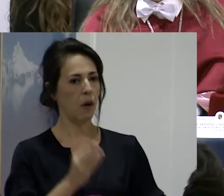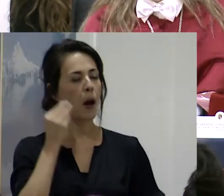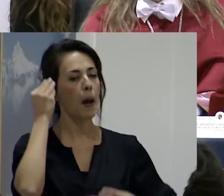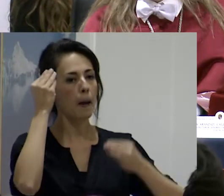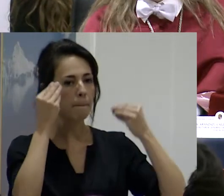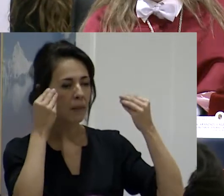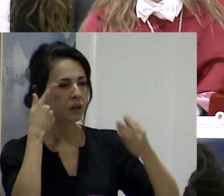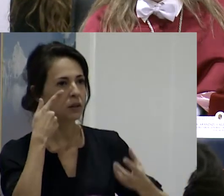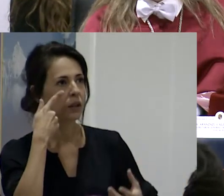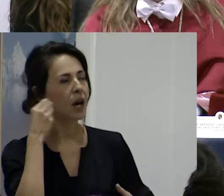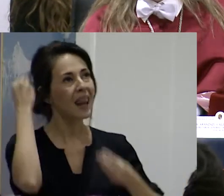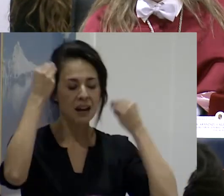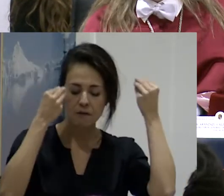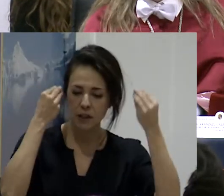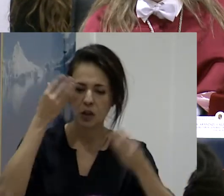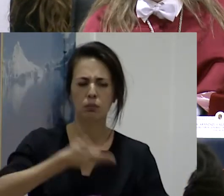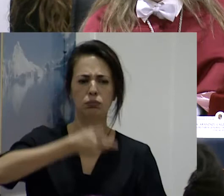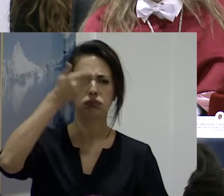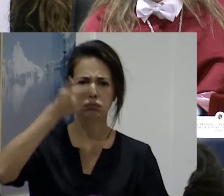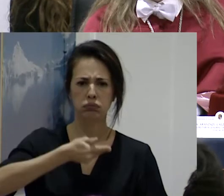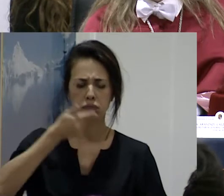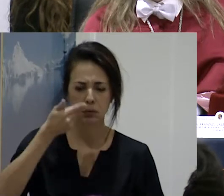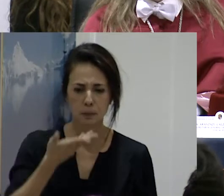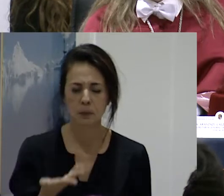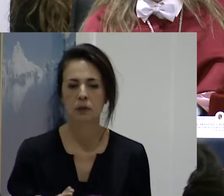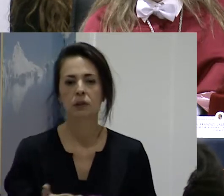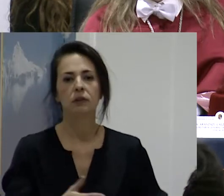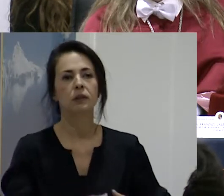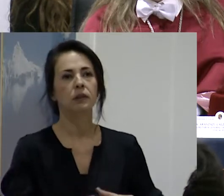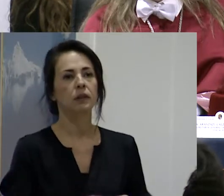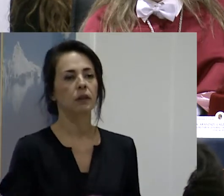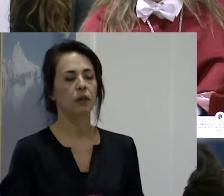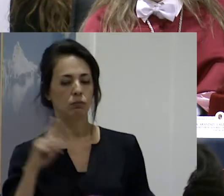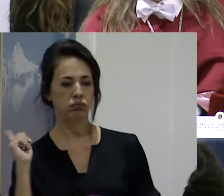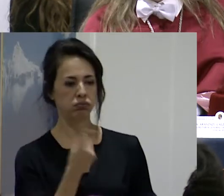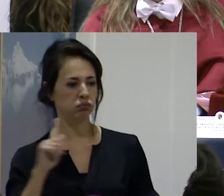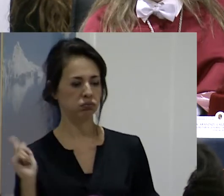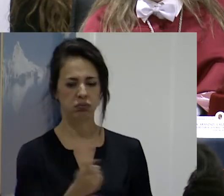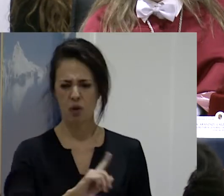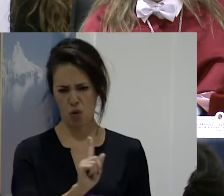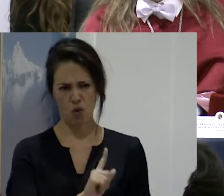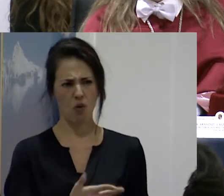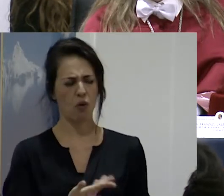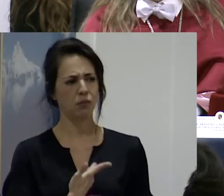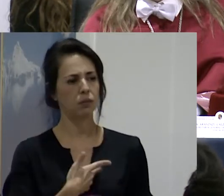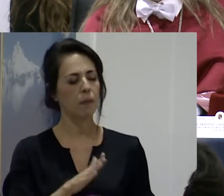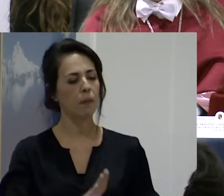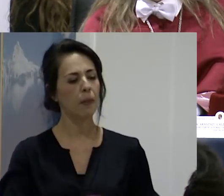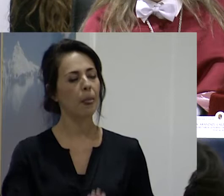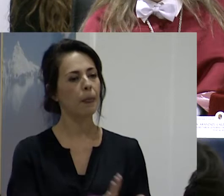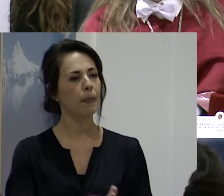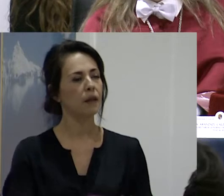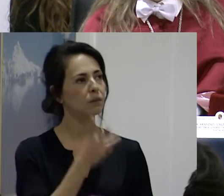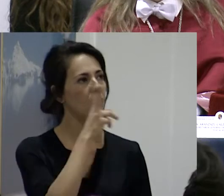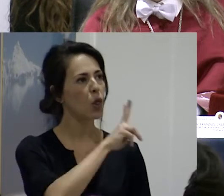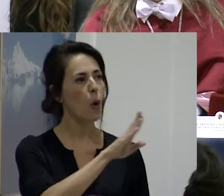artística, reflexionar, passar més d'un segon per davant d'ella i poder admirar-la,